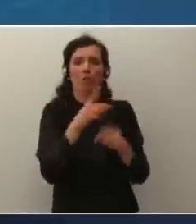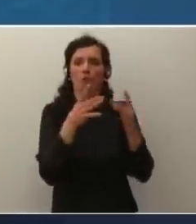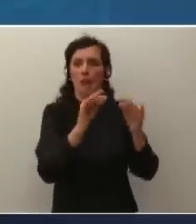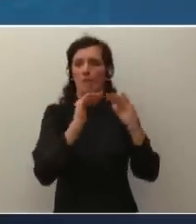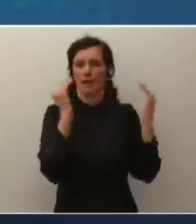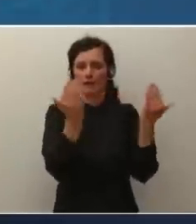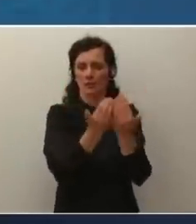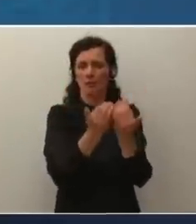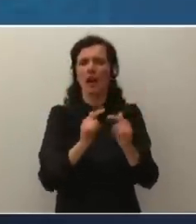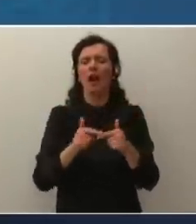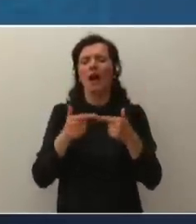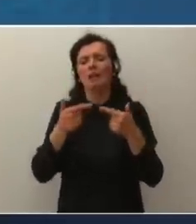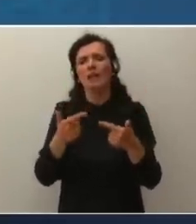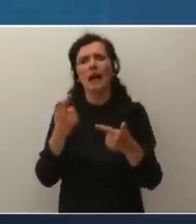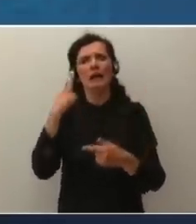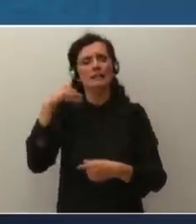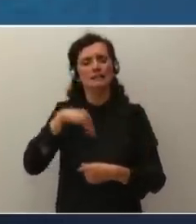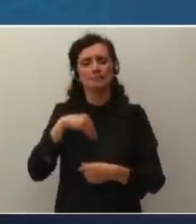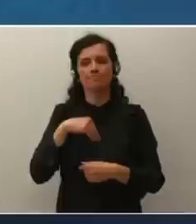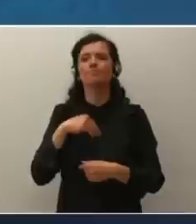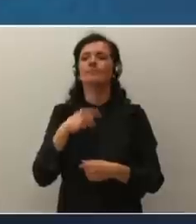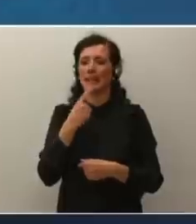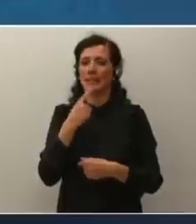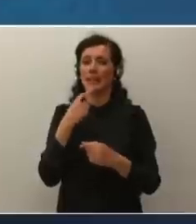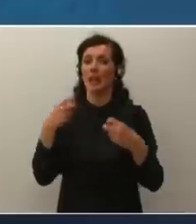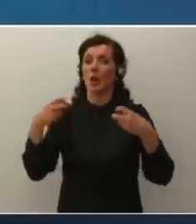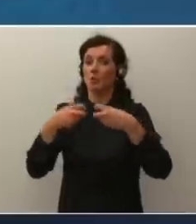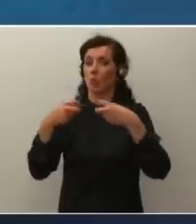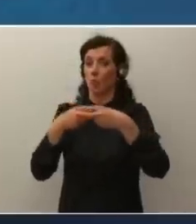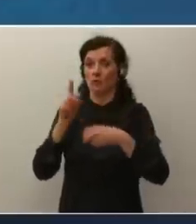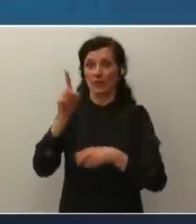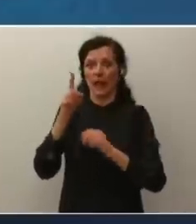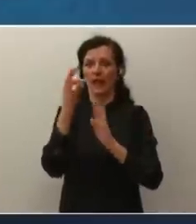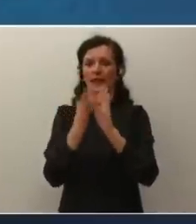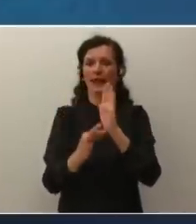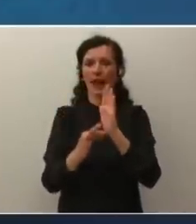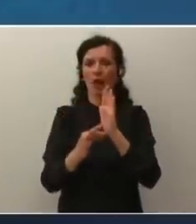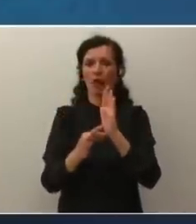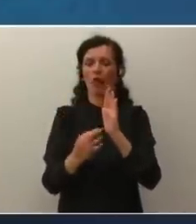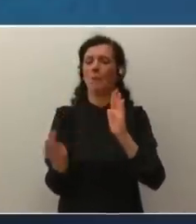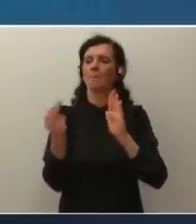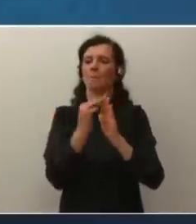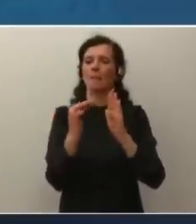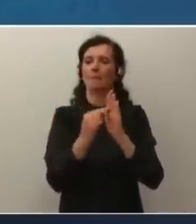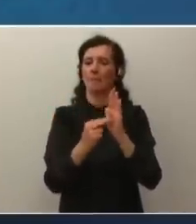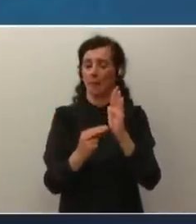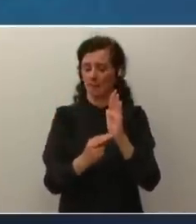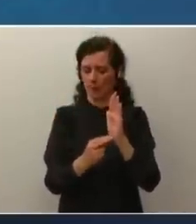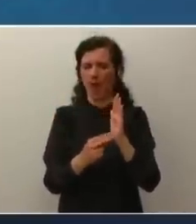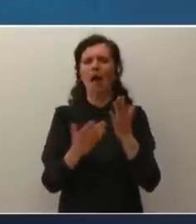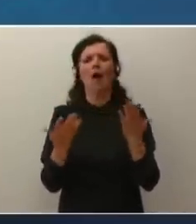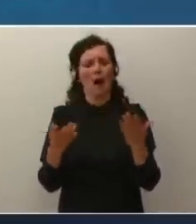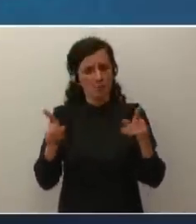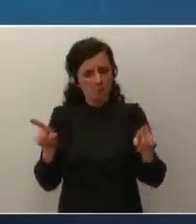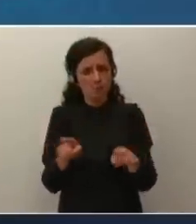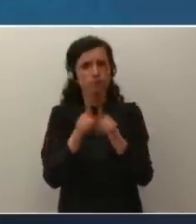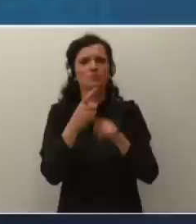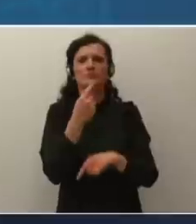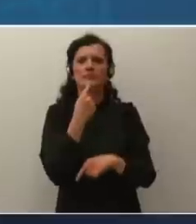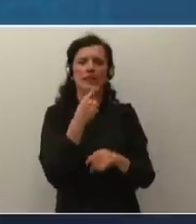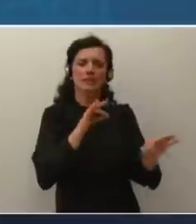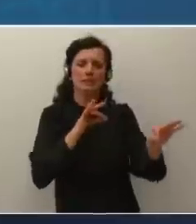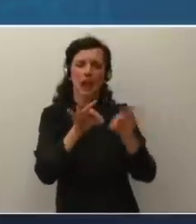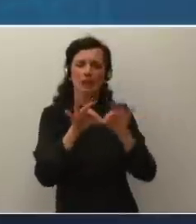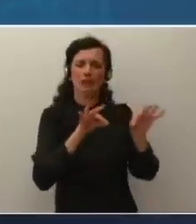di coloro che fanno le regole a Bruxelles, tanto che sono sospese, e ha anche sicuramente informato la strategia di